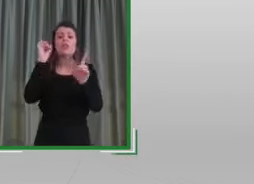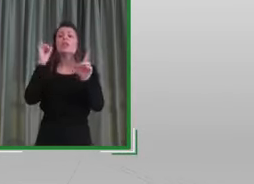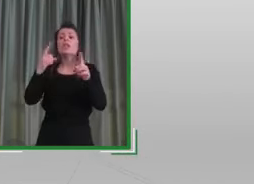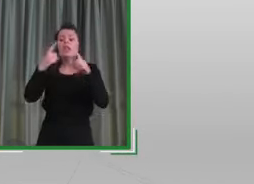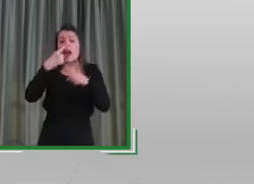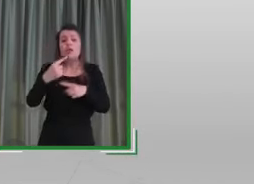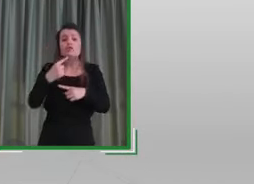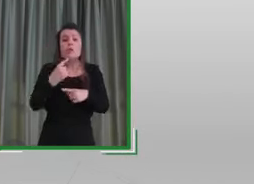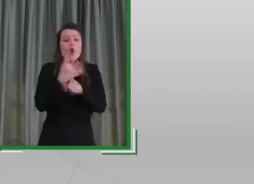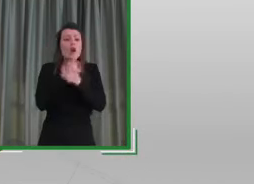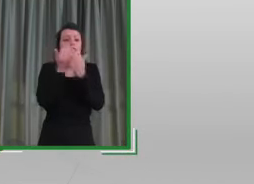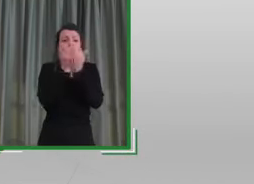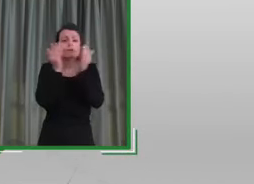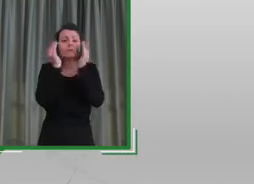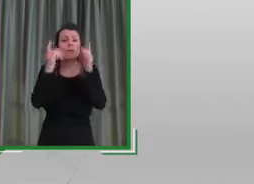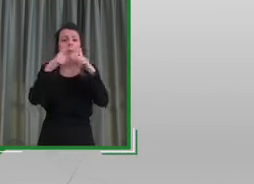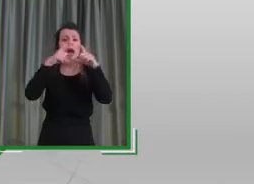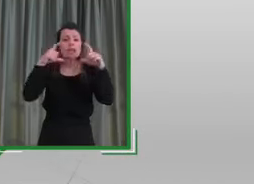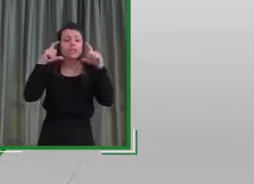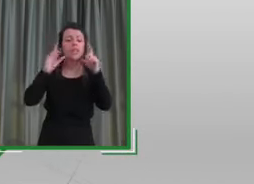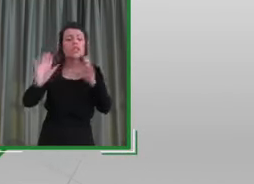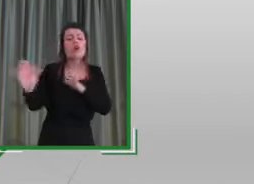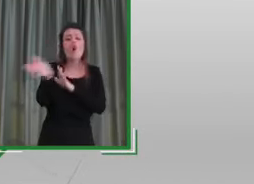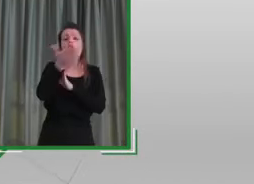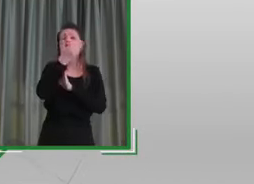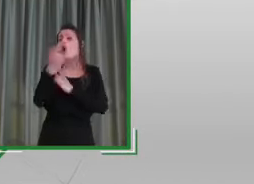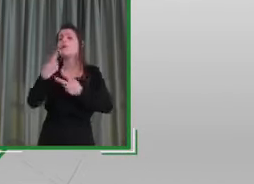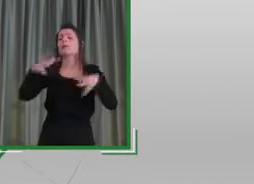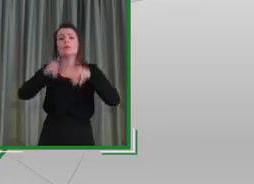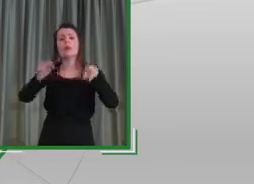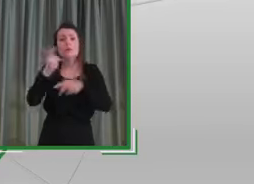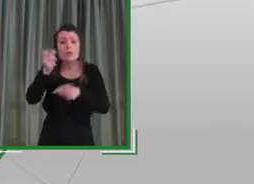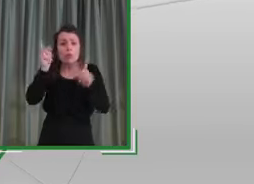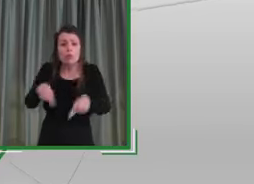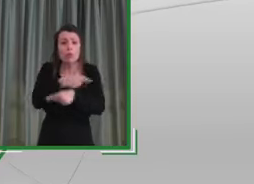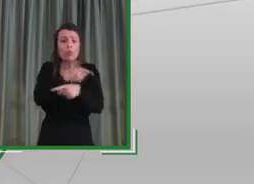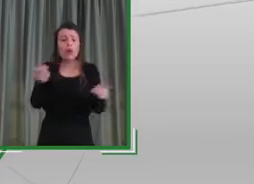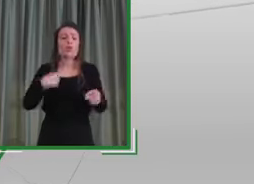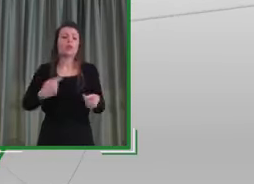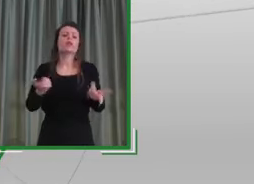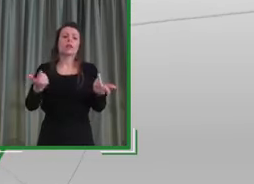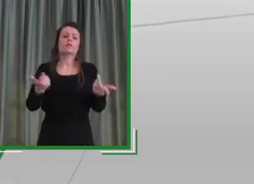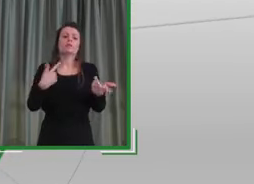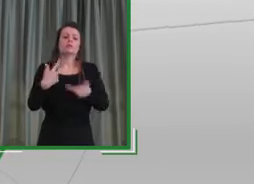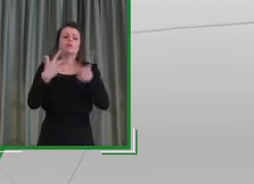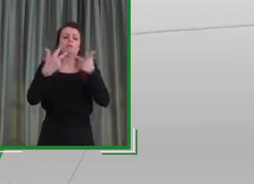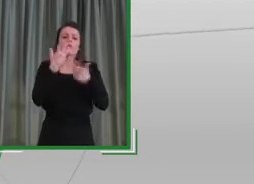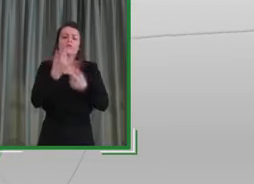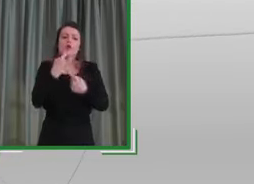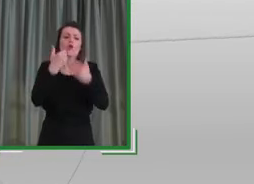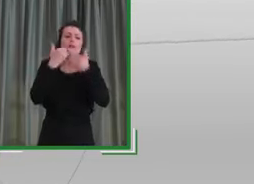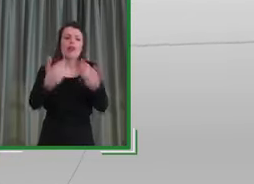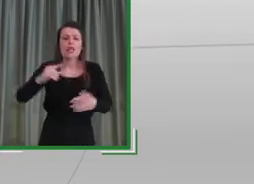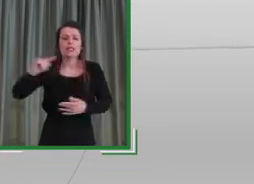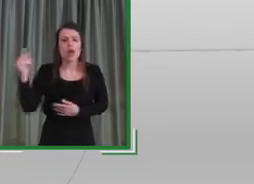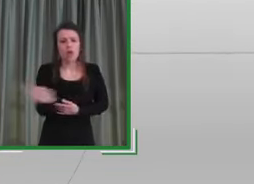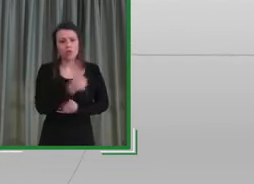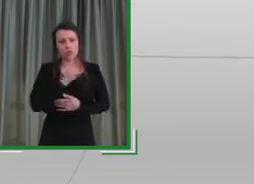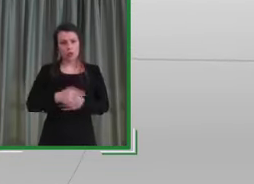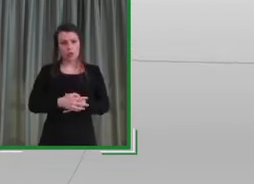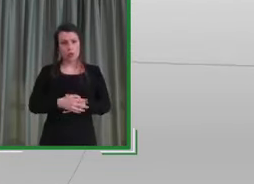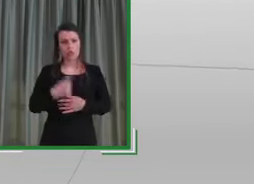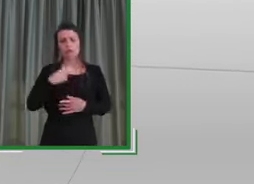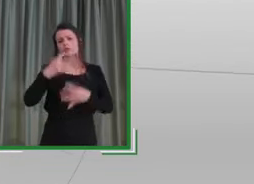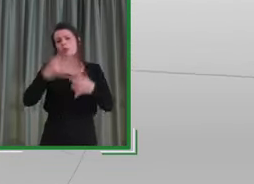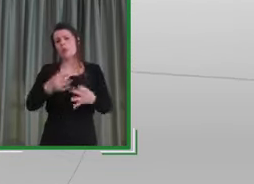coprirsi naso e bocca quindi il ringraziamento va a tutti quanti e poi lo faremo ancora nei prossimi giorni